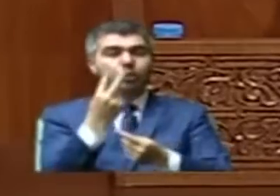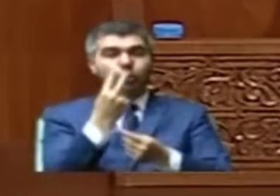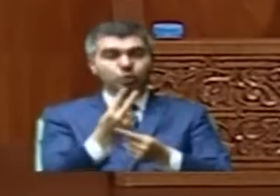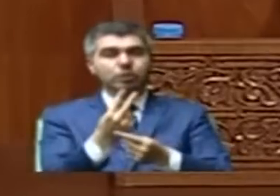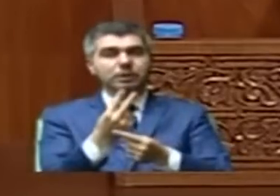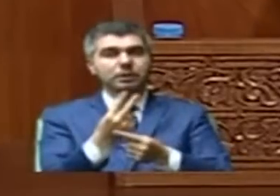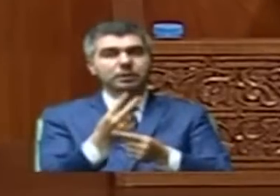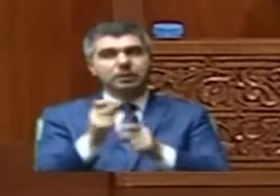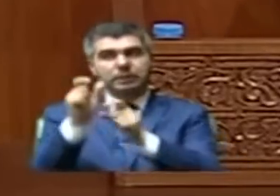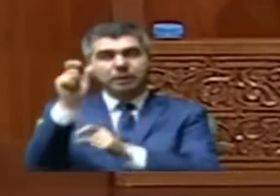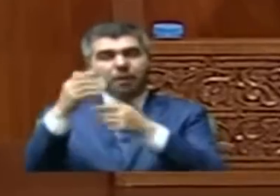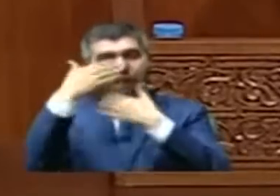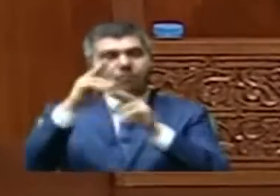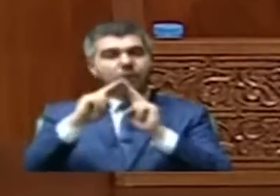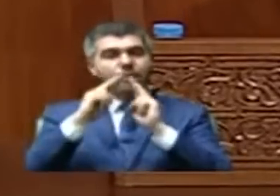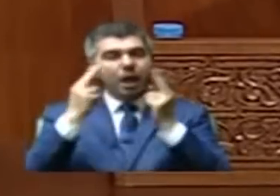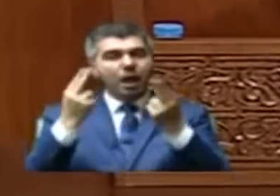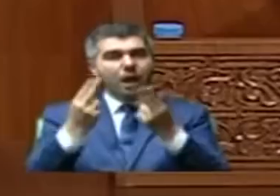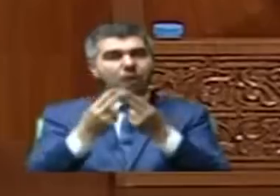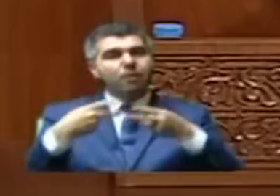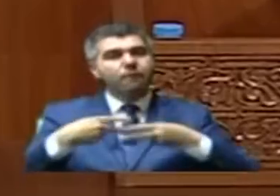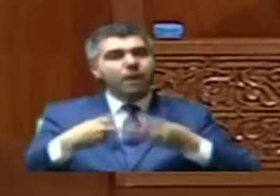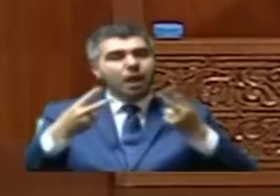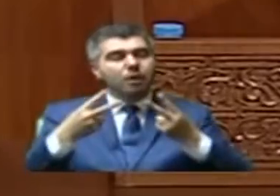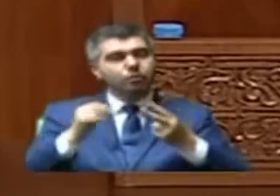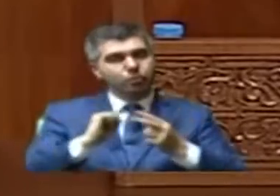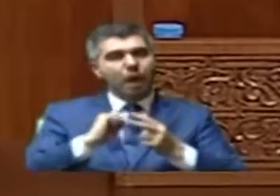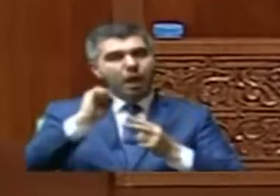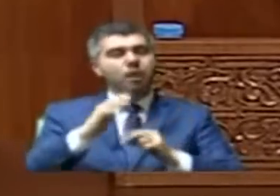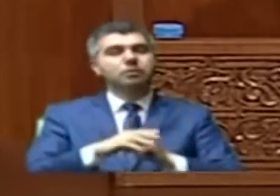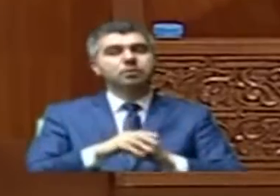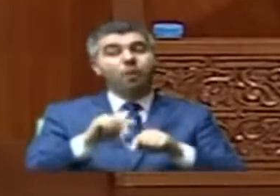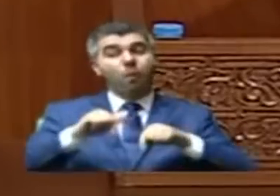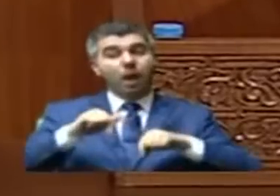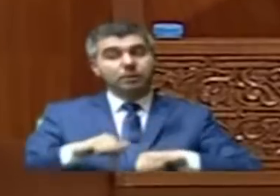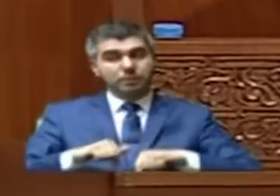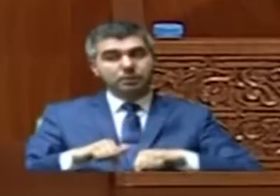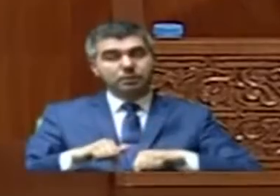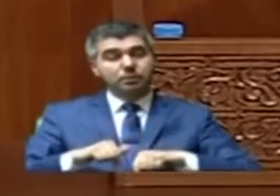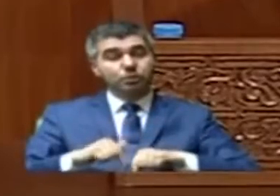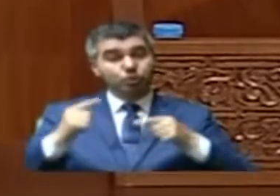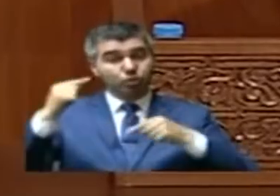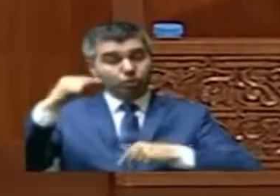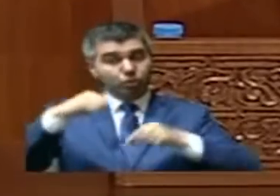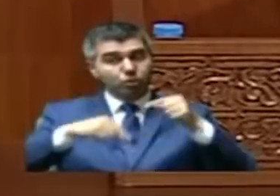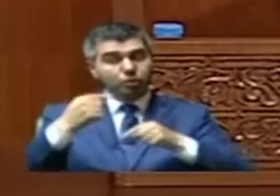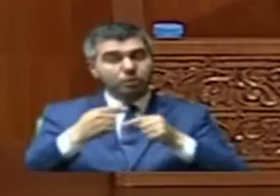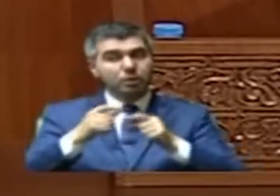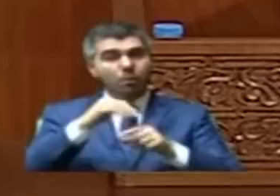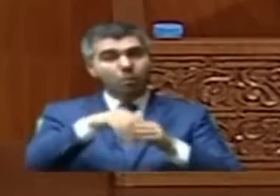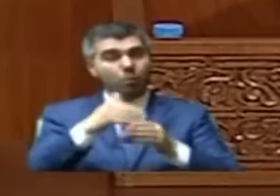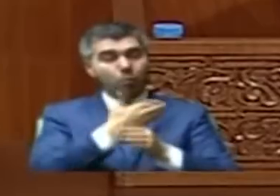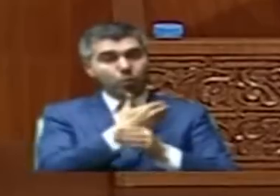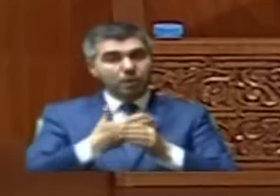ديال مغاربة العالم عرفت الانطلاق والنجاح، والسيد الوزير مستعد. إذا كانوا السادة المستشارين بغوا